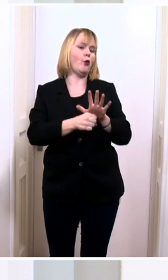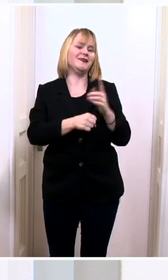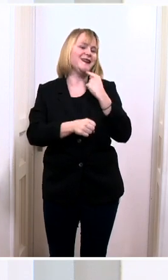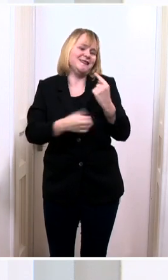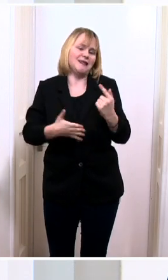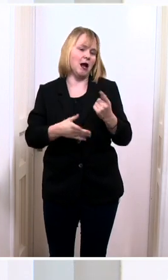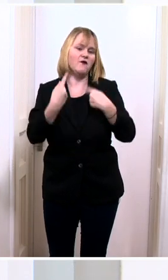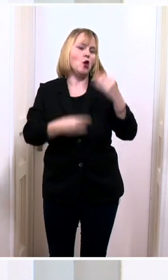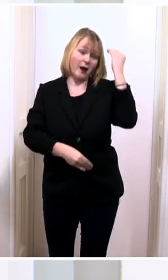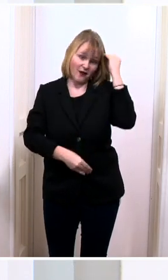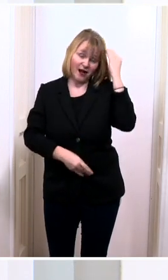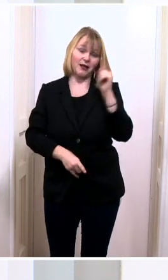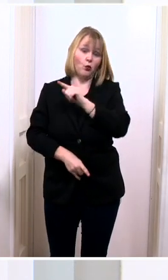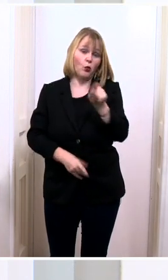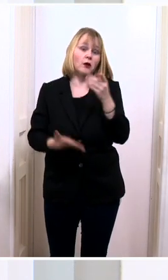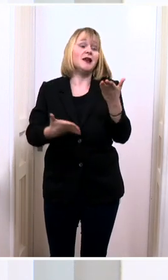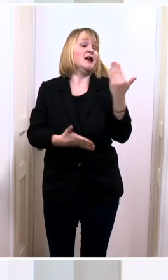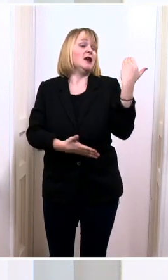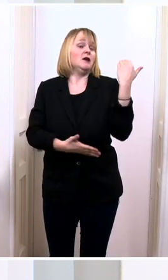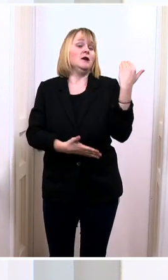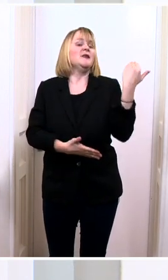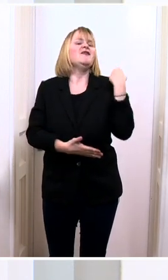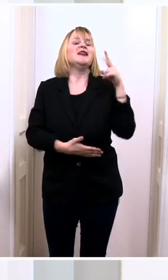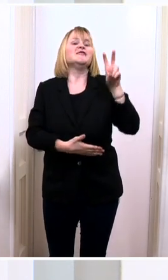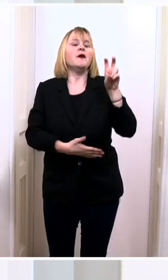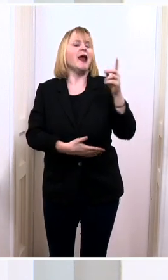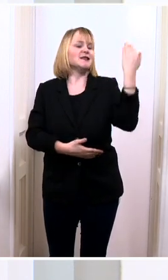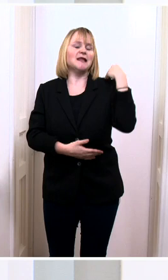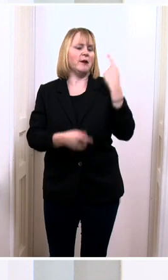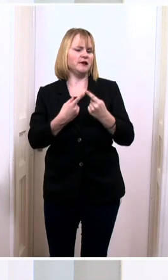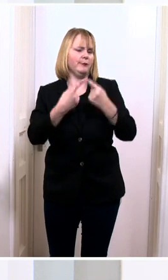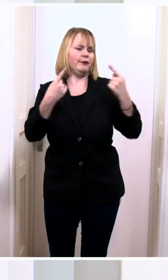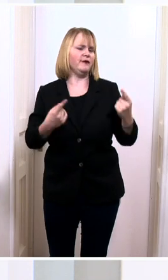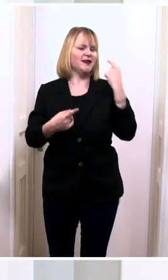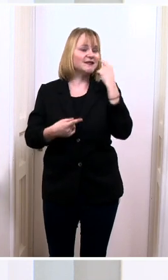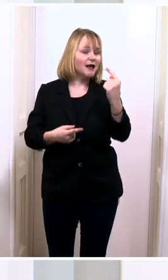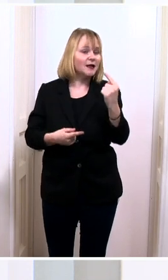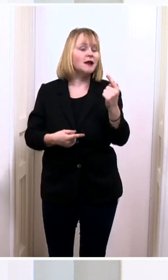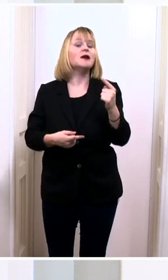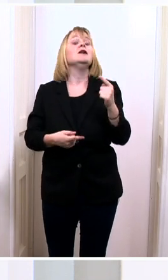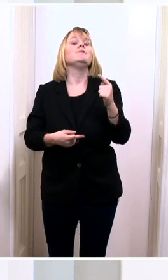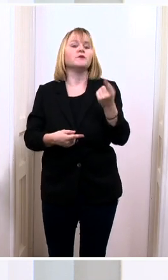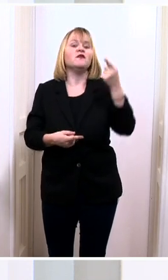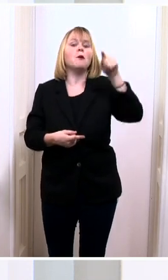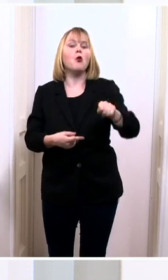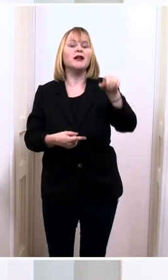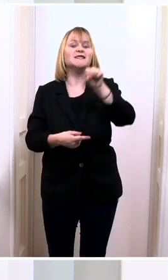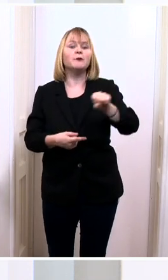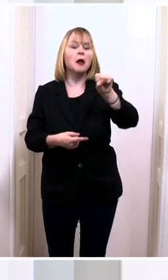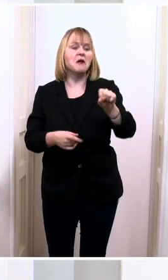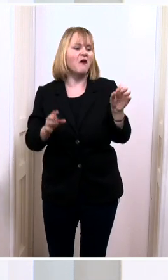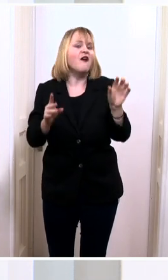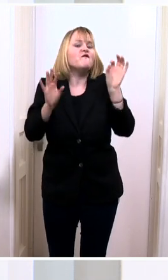Zur Erinnerung, das sah im letzten Herbst noch etwas anders aus. Im September hatten wir kaum Fälle, und Anfang